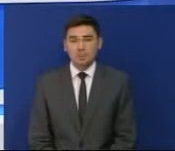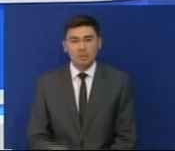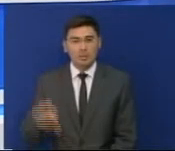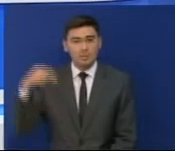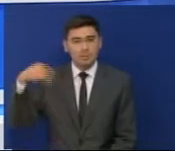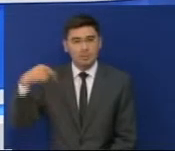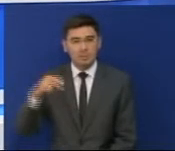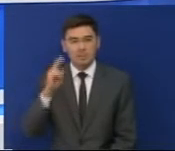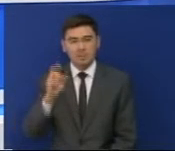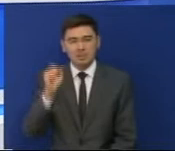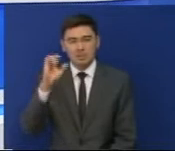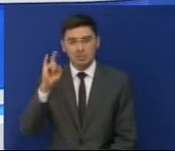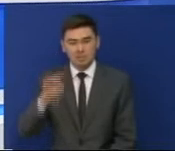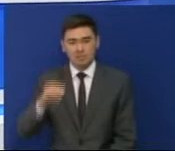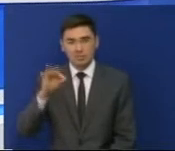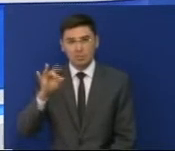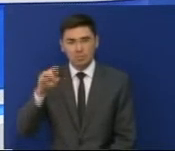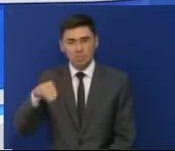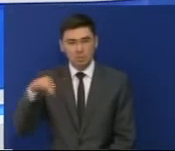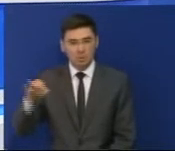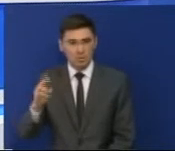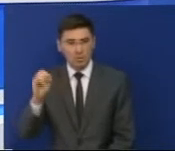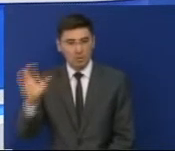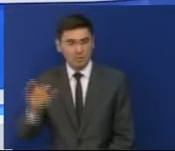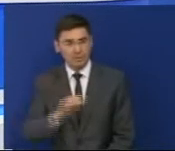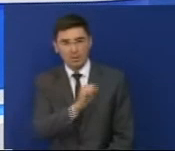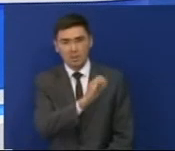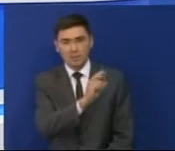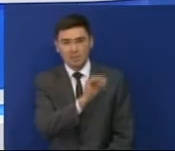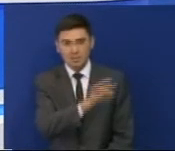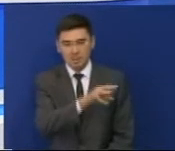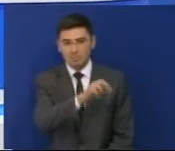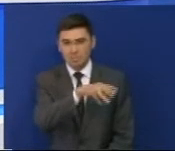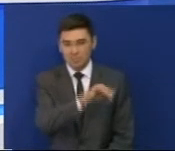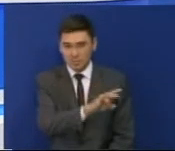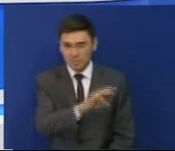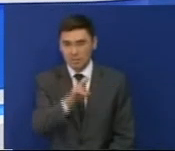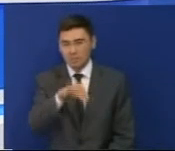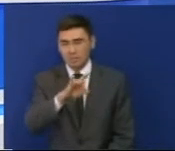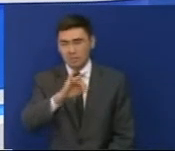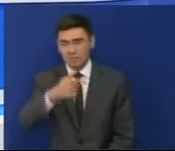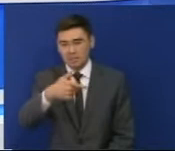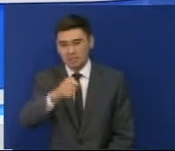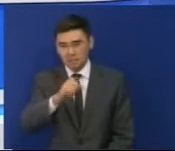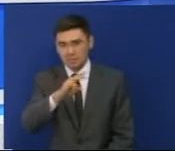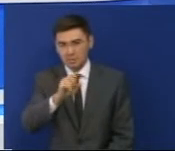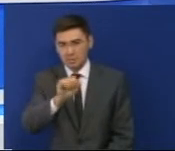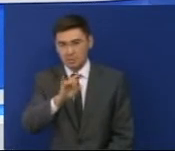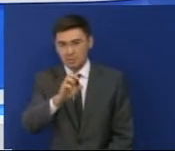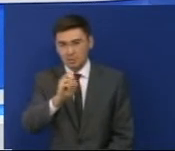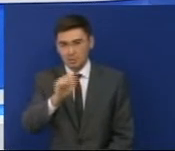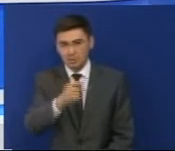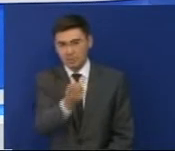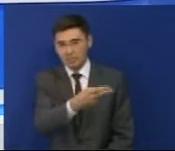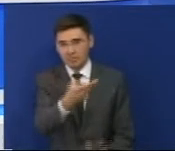Президент Қасым-Жомарт Тоқаев Асқар Мамин мен Дариға Назарбаеваны қабылдады. Премьер-министр мемлекет басшысына ел экономикасын